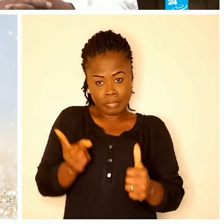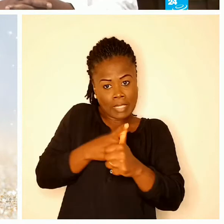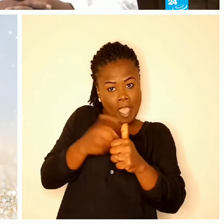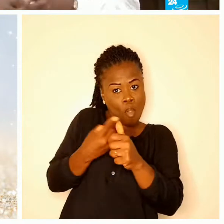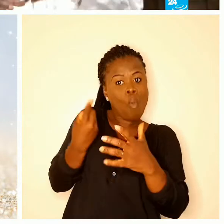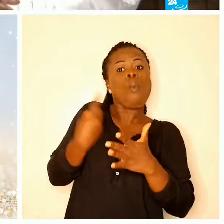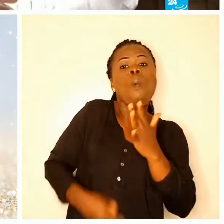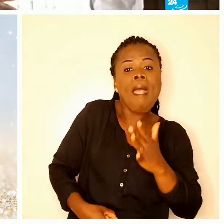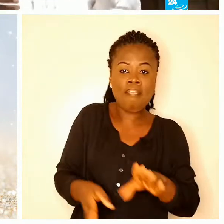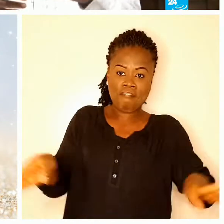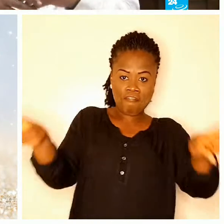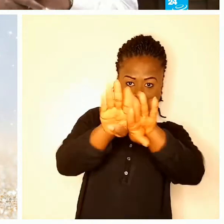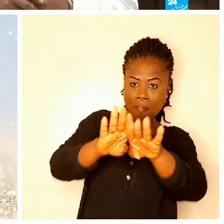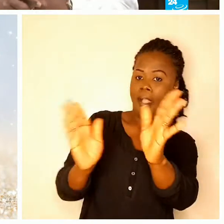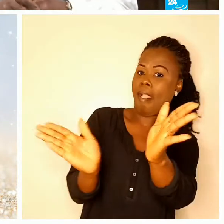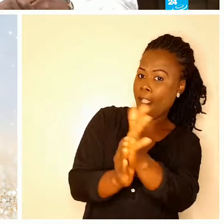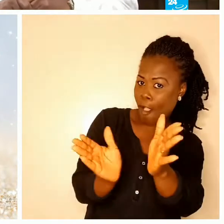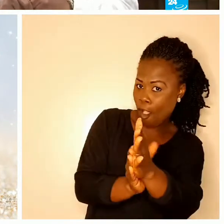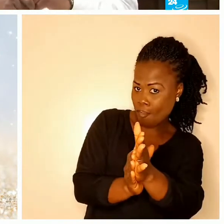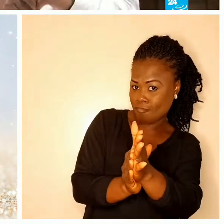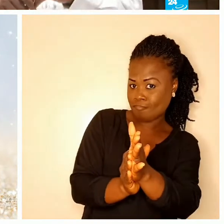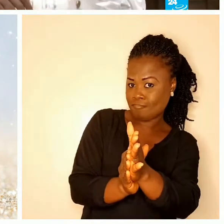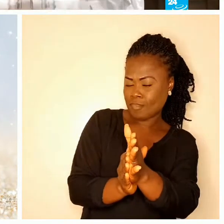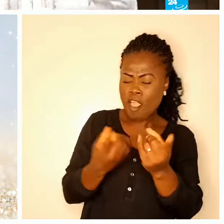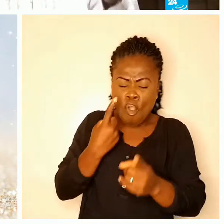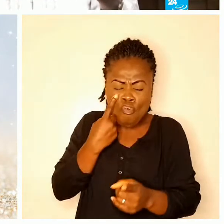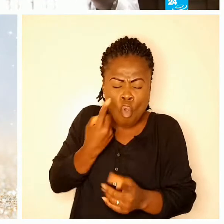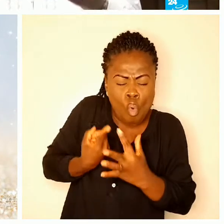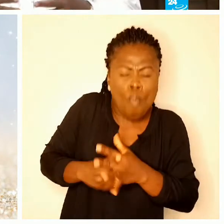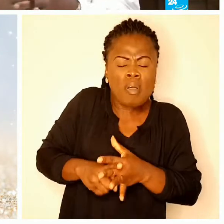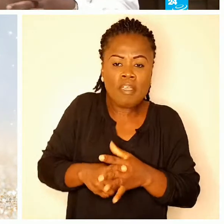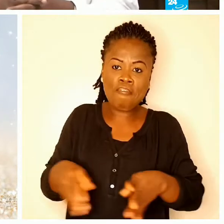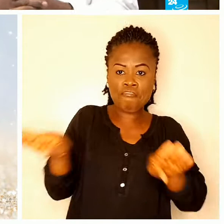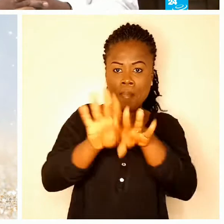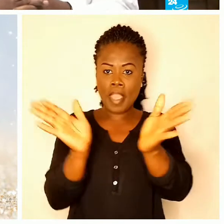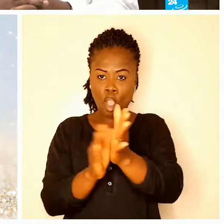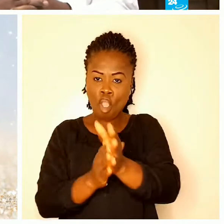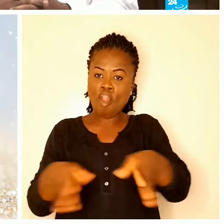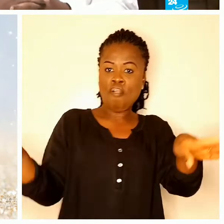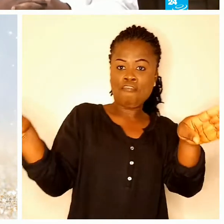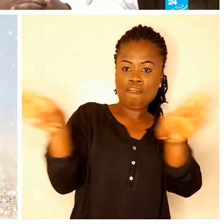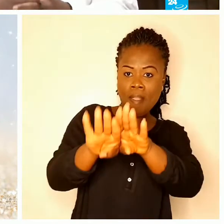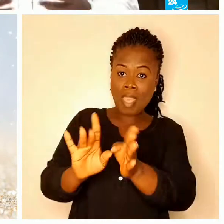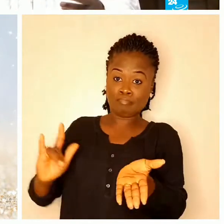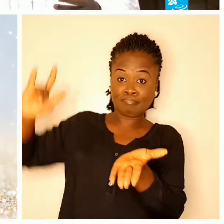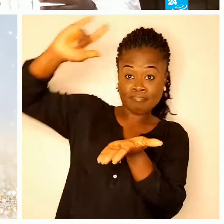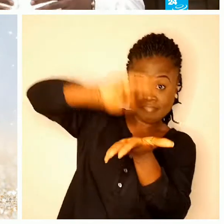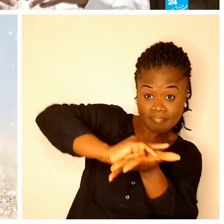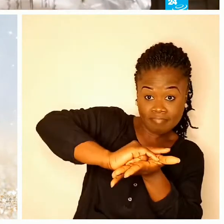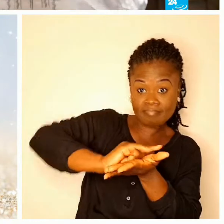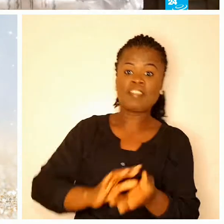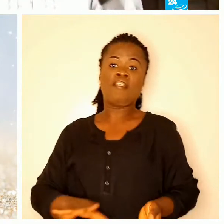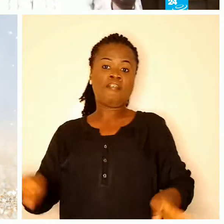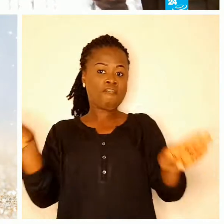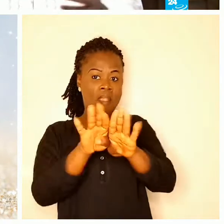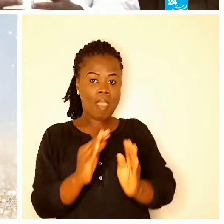des établissements, alors que nous étions à moins de 20 cas, la fermeture des aéroports, des frontières terrestres, aériennes et maritimes, ce